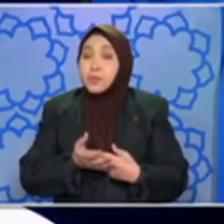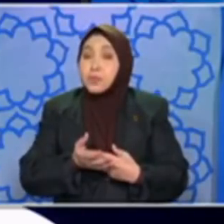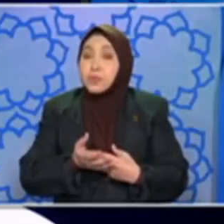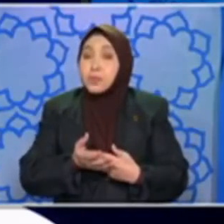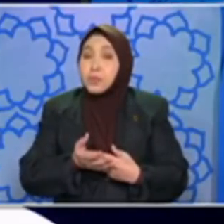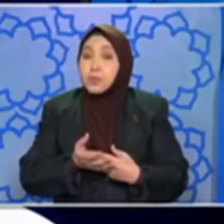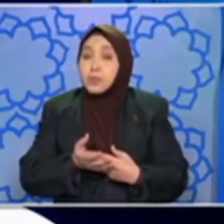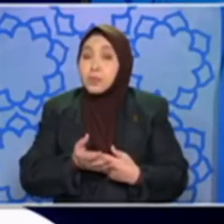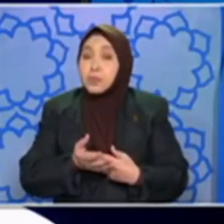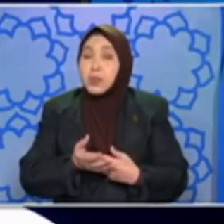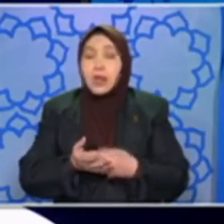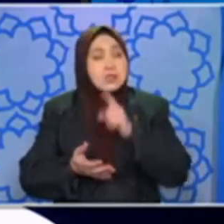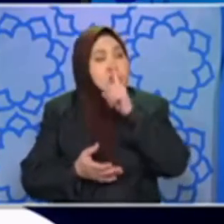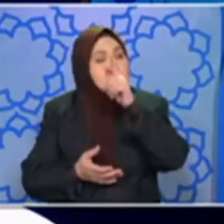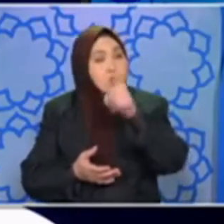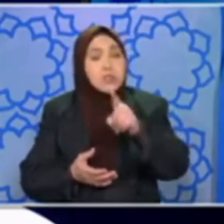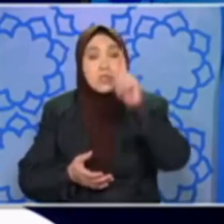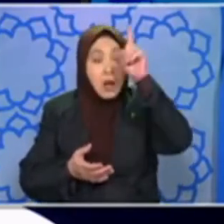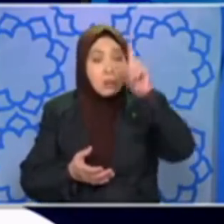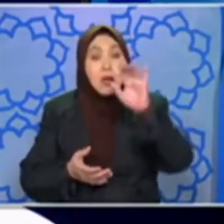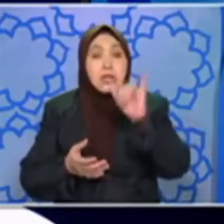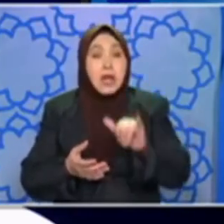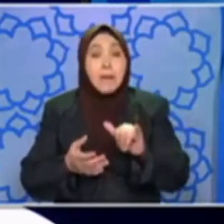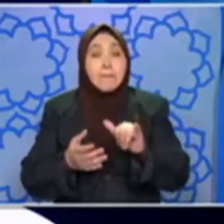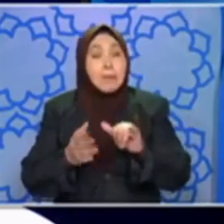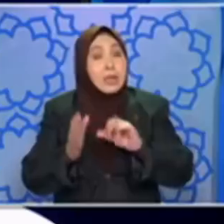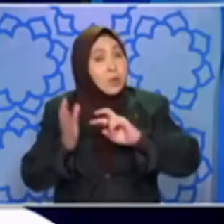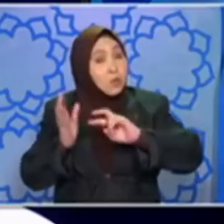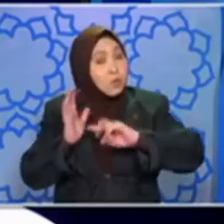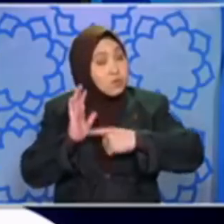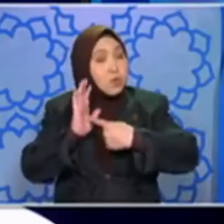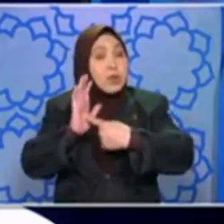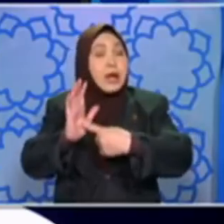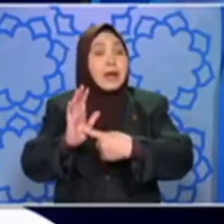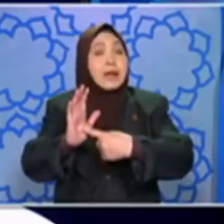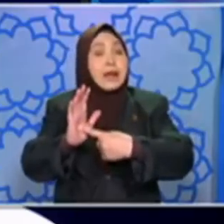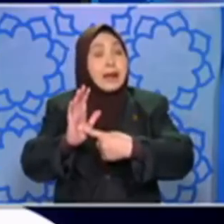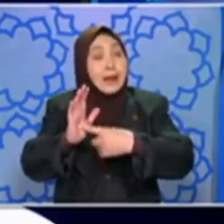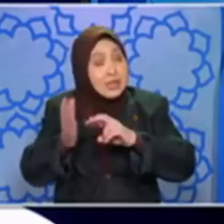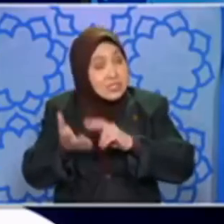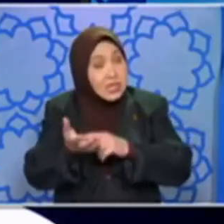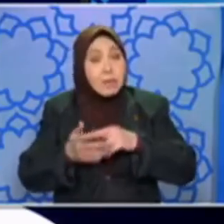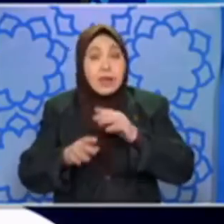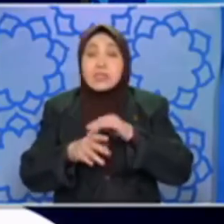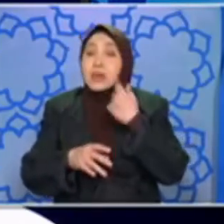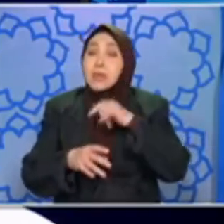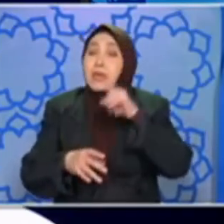liman yasha. Sesungguhnya Allah lah yang melapangkan rezeki kepada siapa yang dikehendakinya